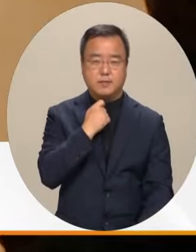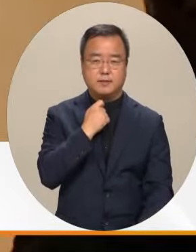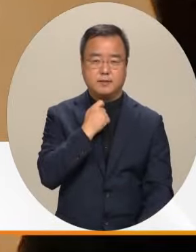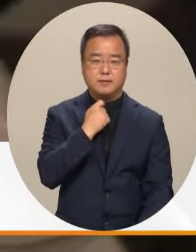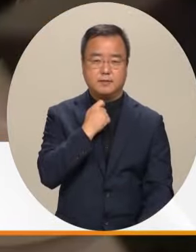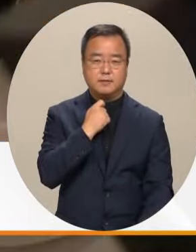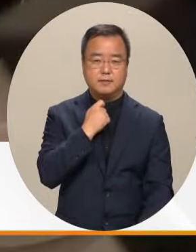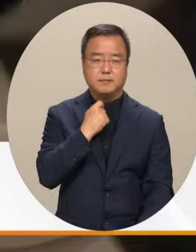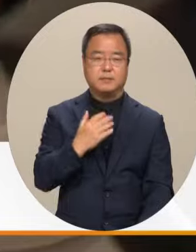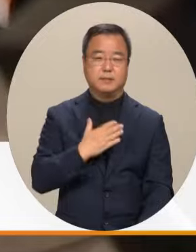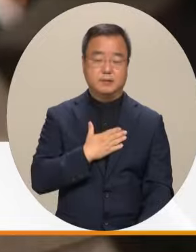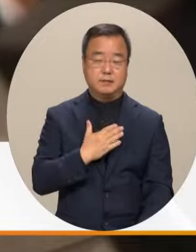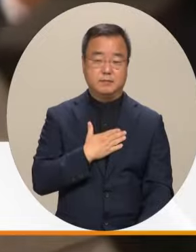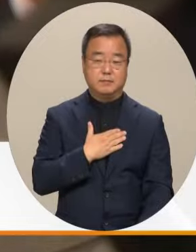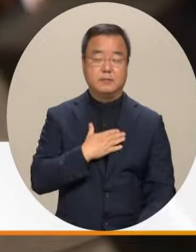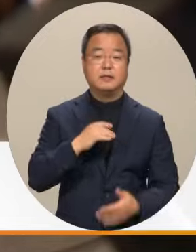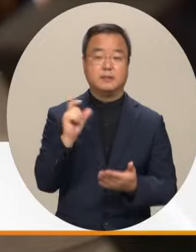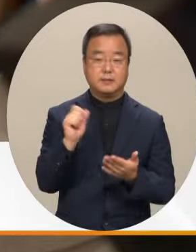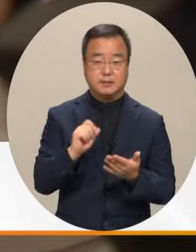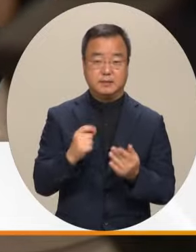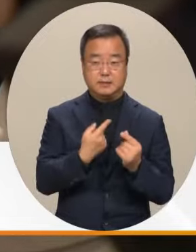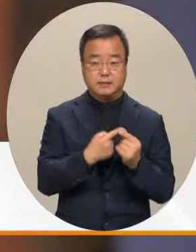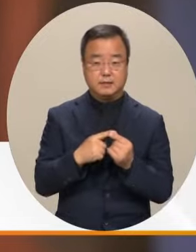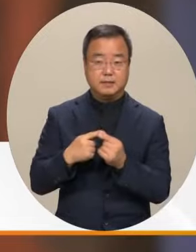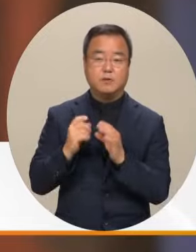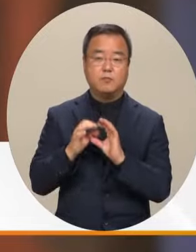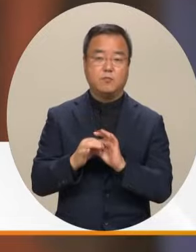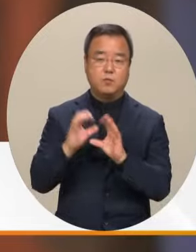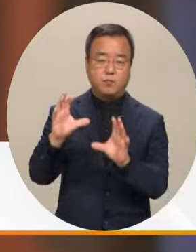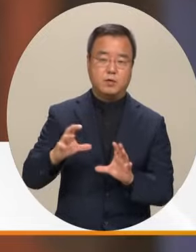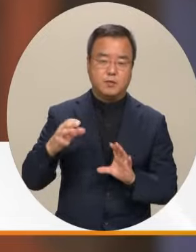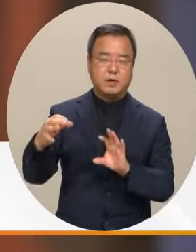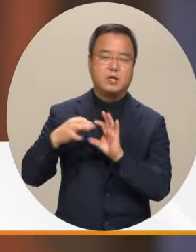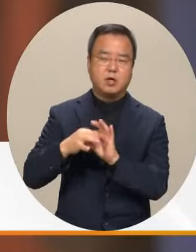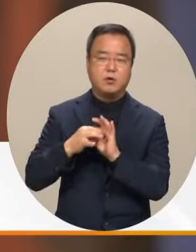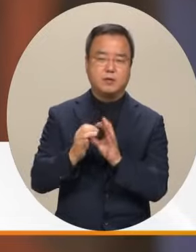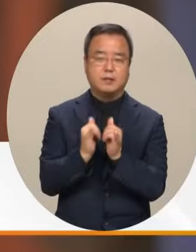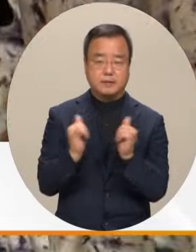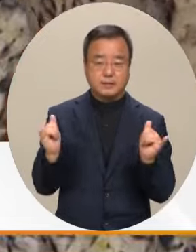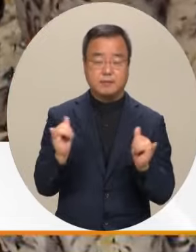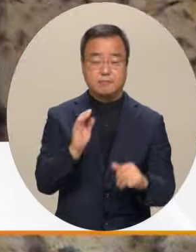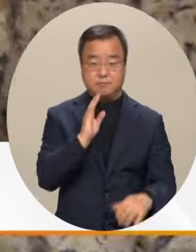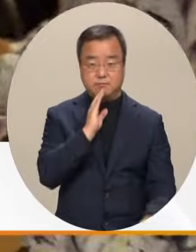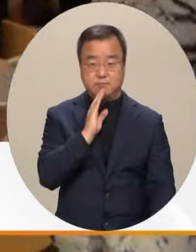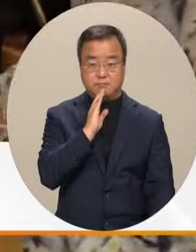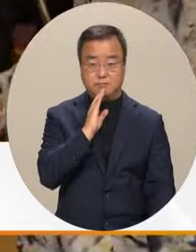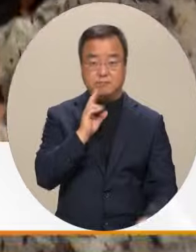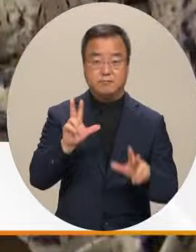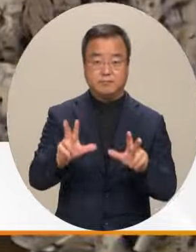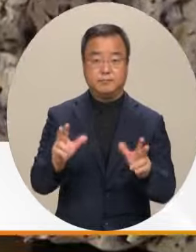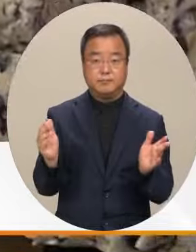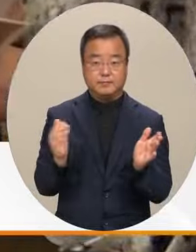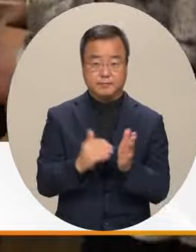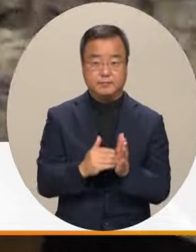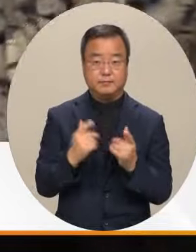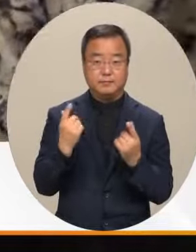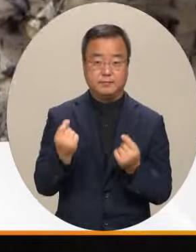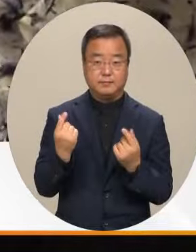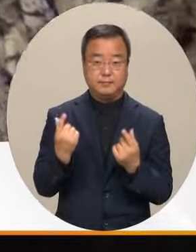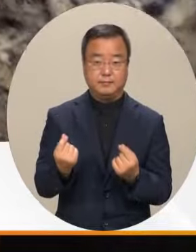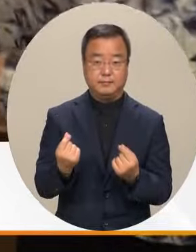바랍니다 저는 제가 쓰는 글을 통해 세상과 연결되는 사람이니까 지금까지 그래왔던